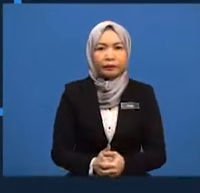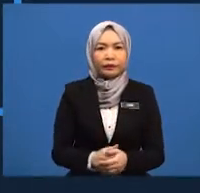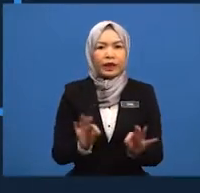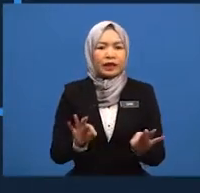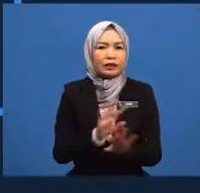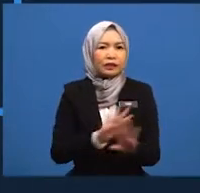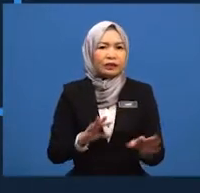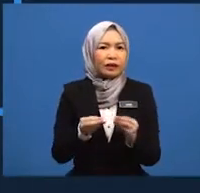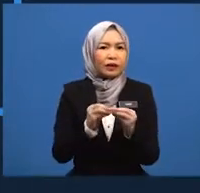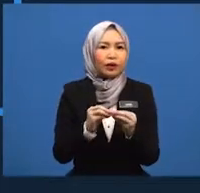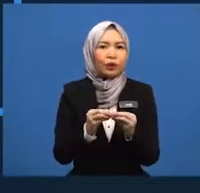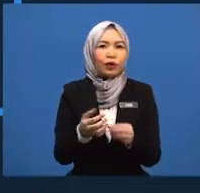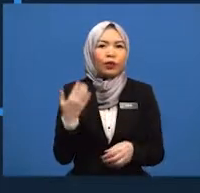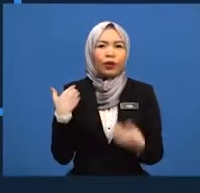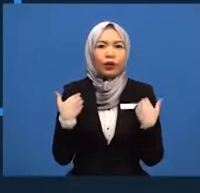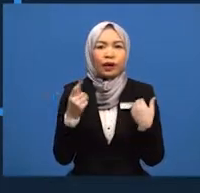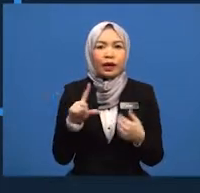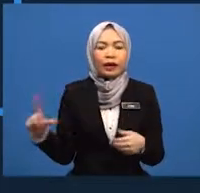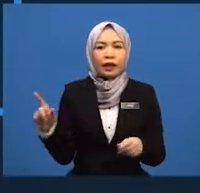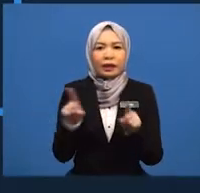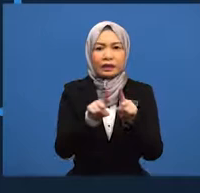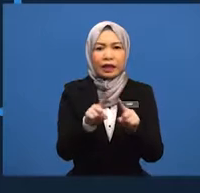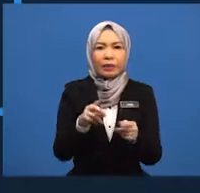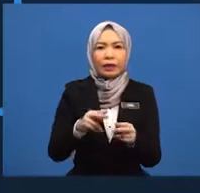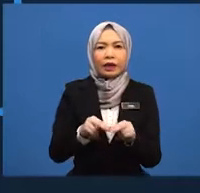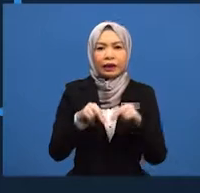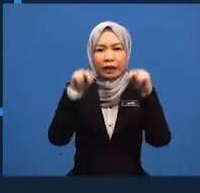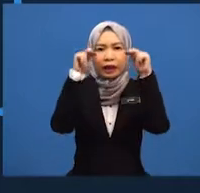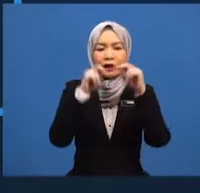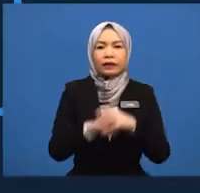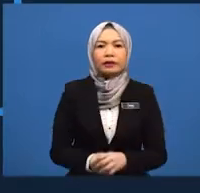nilai. Papar keputusan dan tamat.